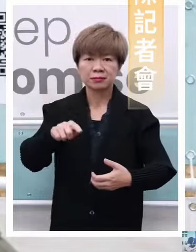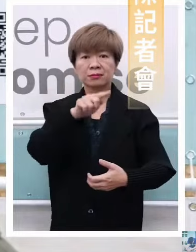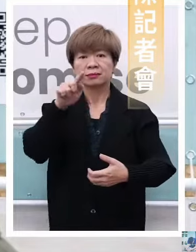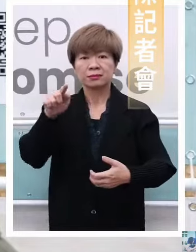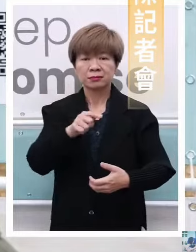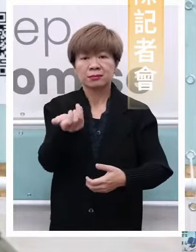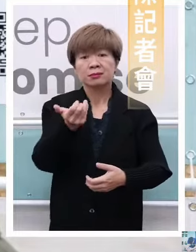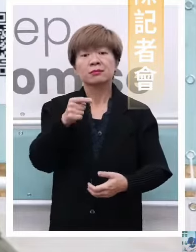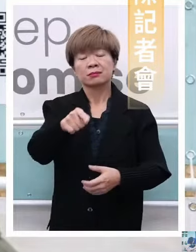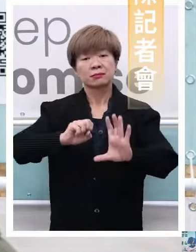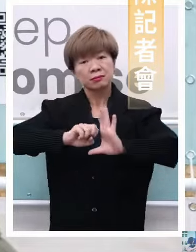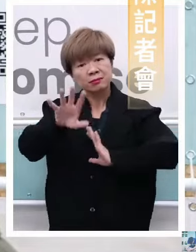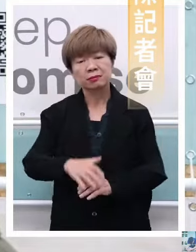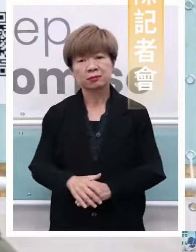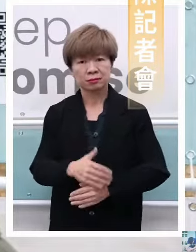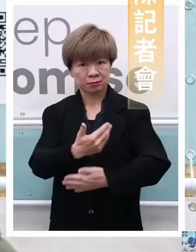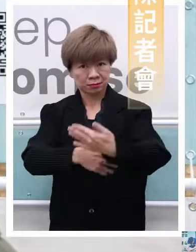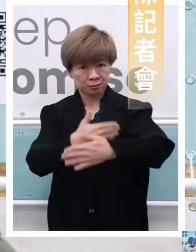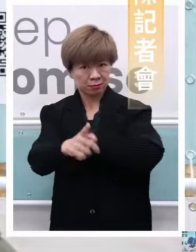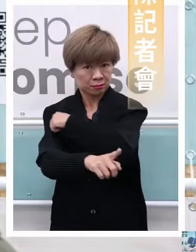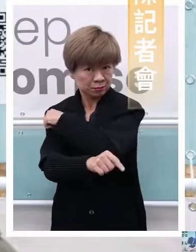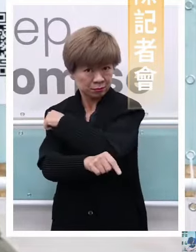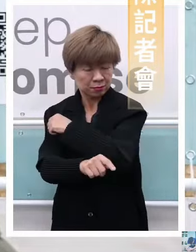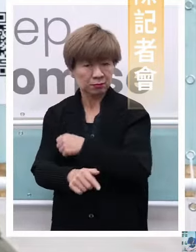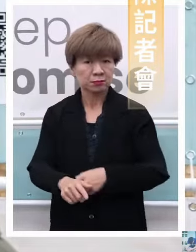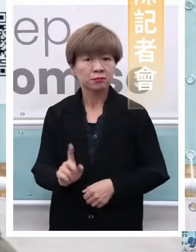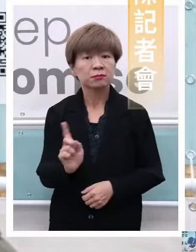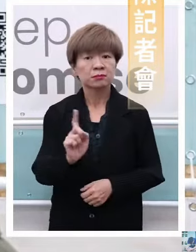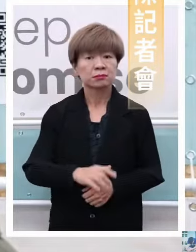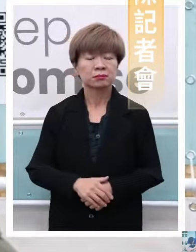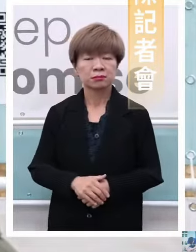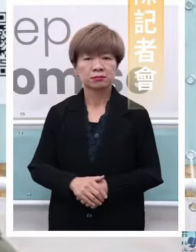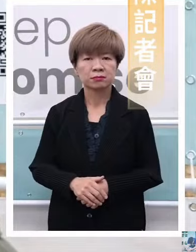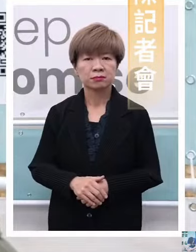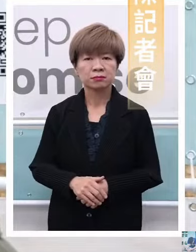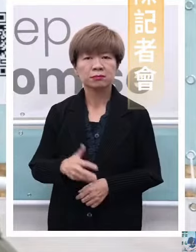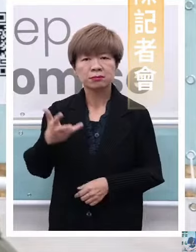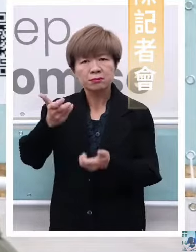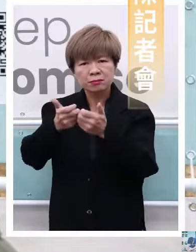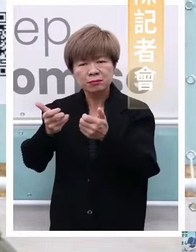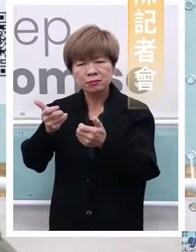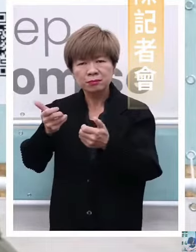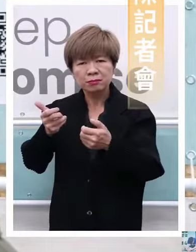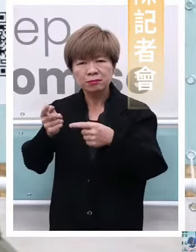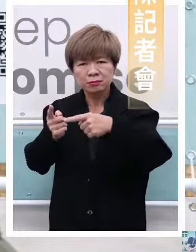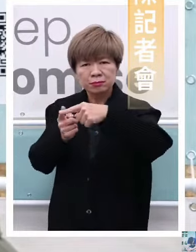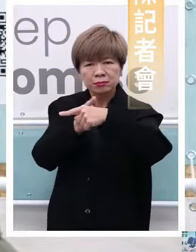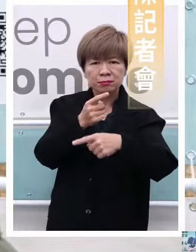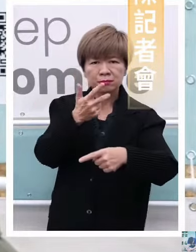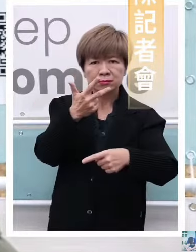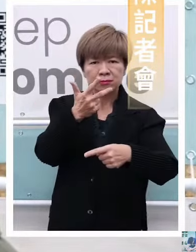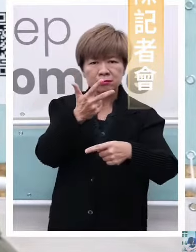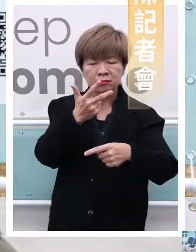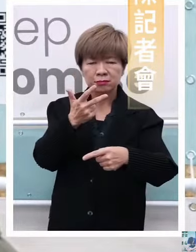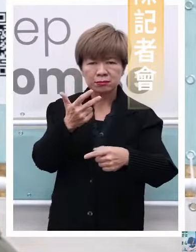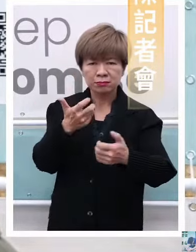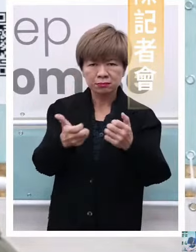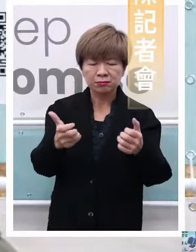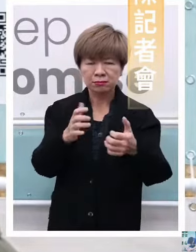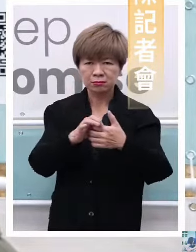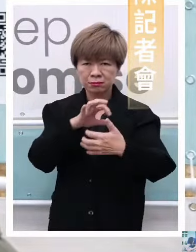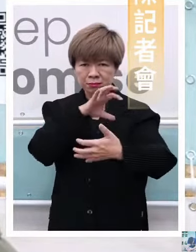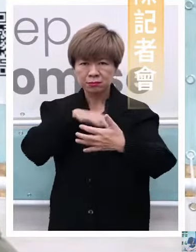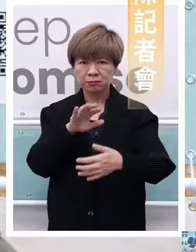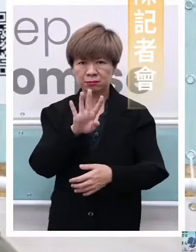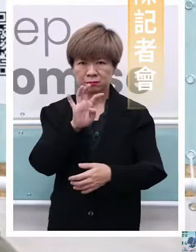刚刚各位播出来的那个影片最后是从八分多钟的直接跳到七分多钟，这中间的是四四四秒，像是被